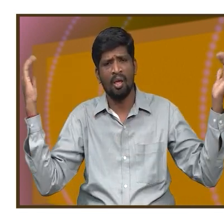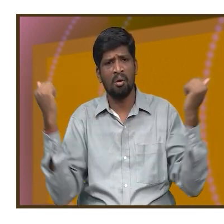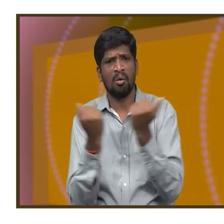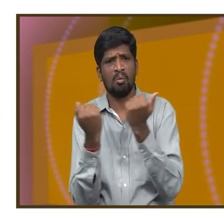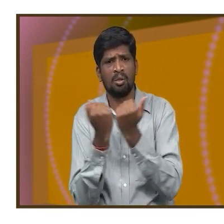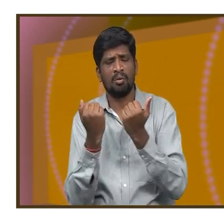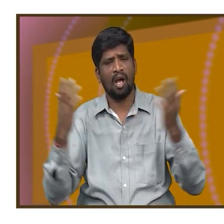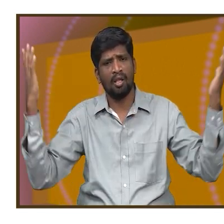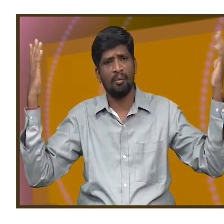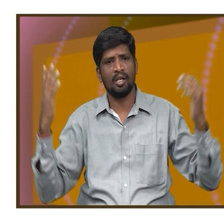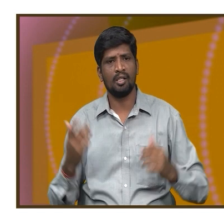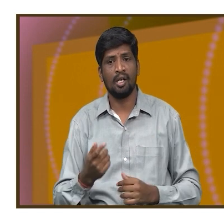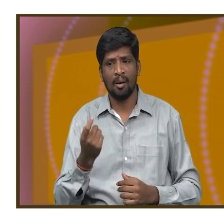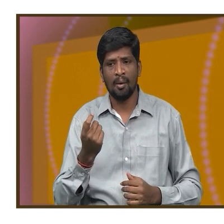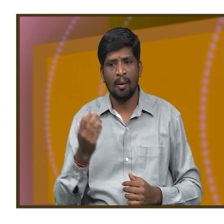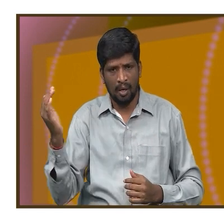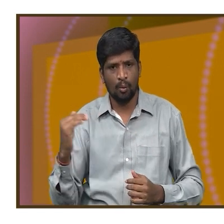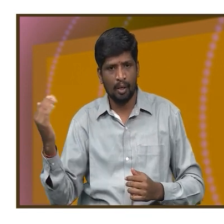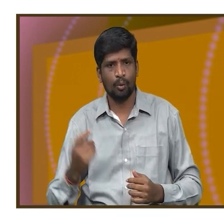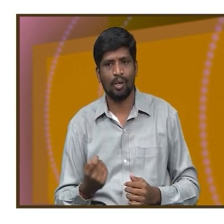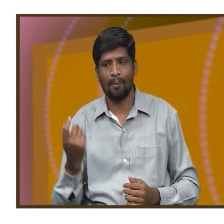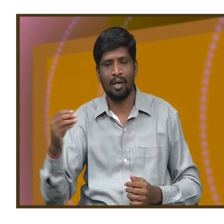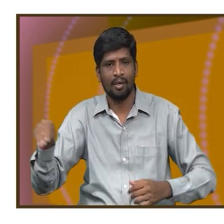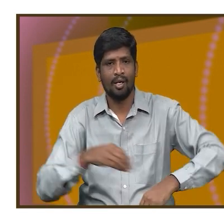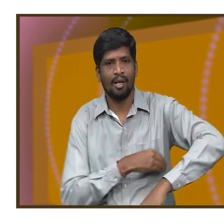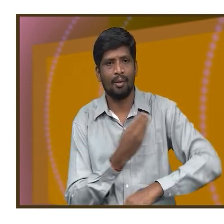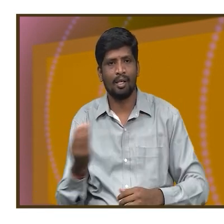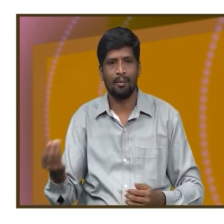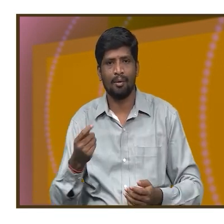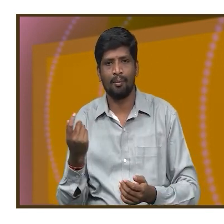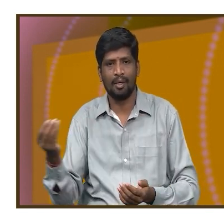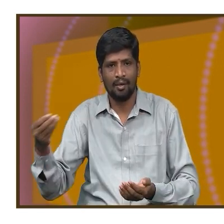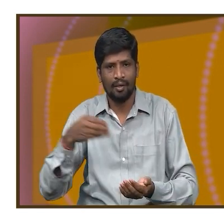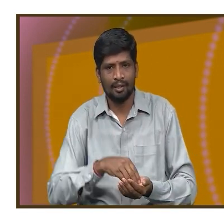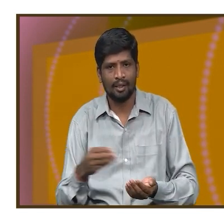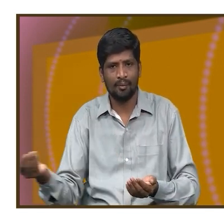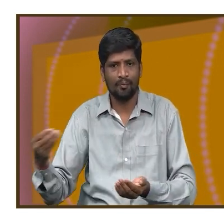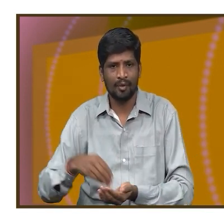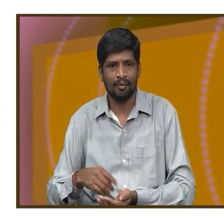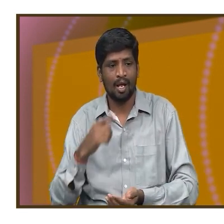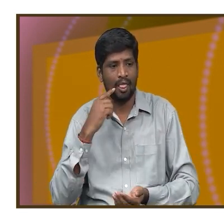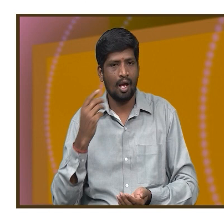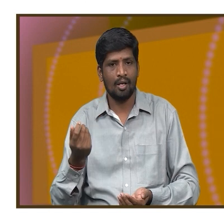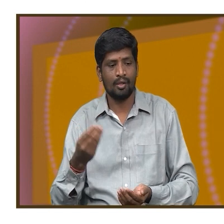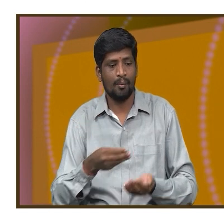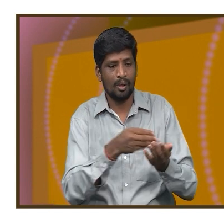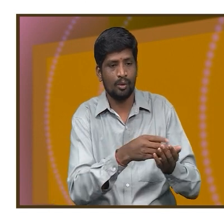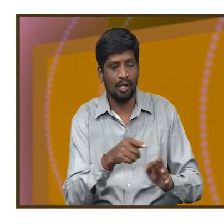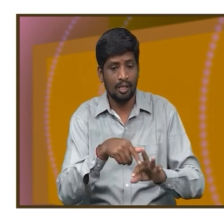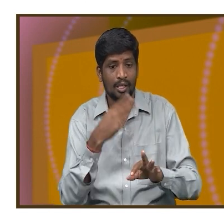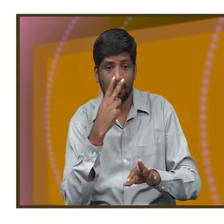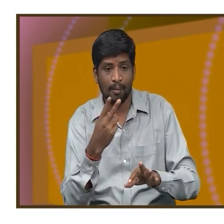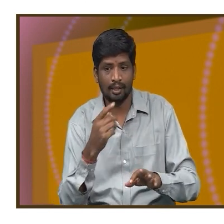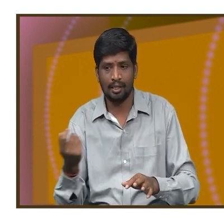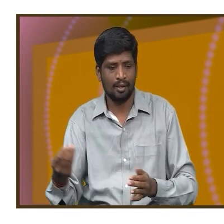வாங்க ஆரம்பிச்சிட்டாரு. ஒவ்வொரு நாளும் பணமும் வந்து அந்த காலனி அணிந்து பார்த்து மக்கள் வந்து அன்பளிப்பாக மாரிக்கு கொடுத்து விட்டு செல்கிறார்கள். அப்போ